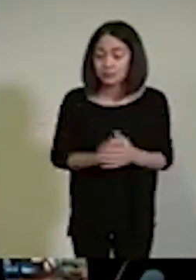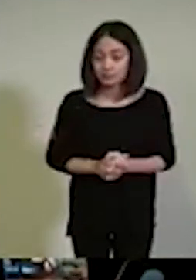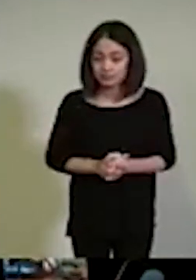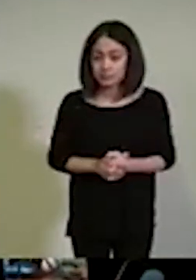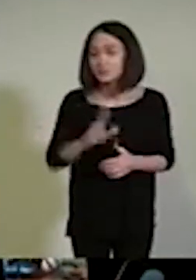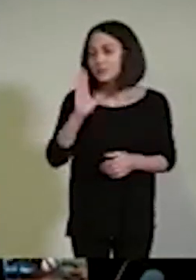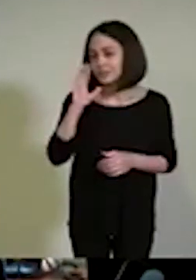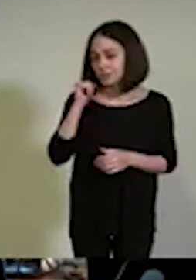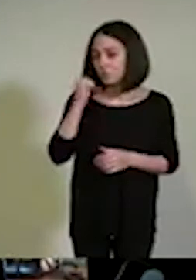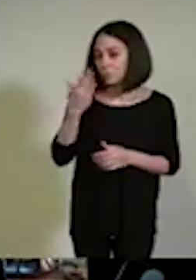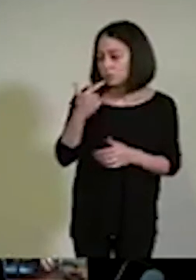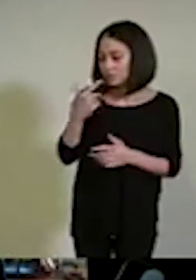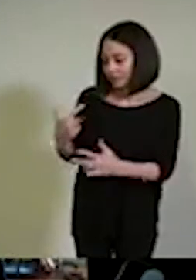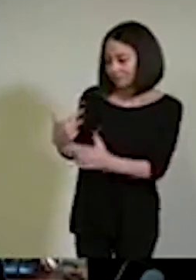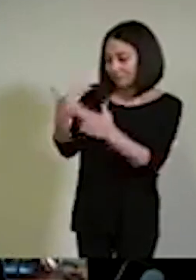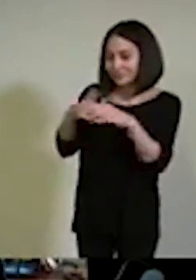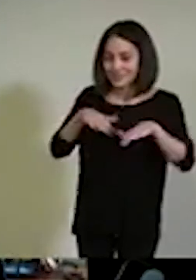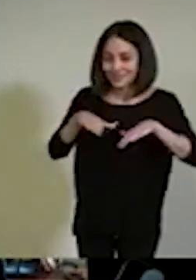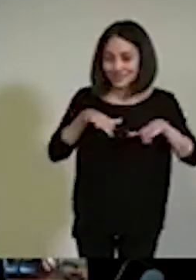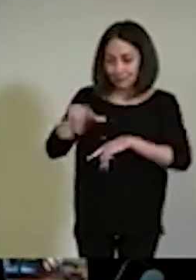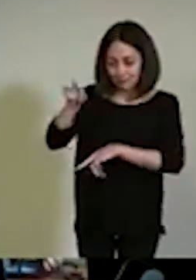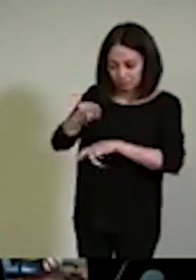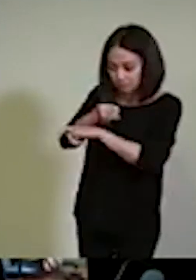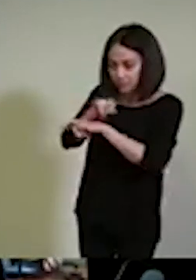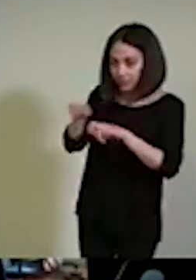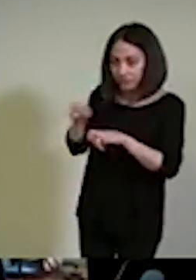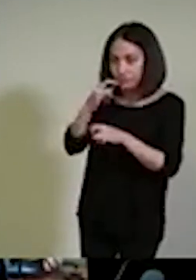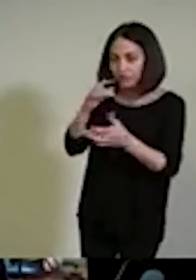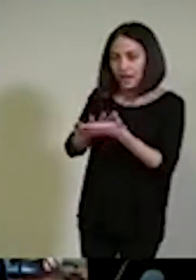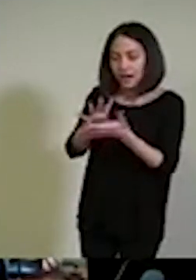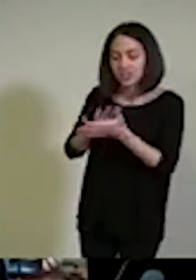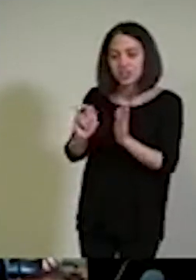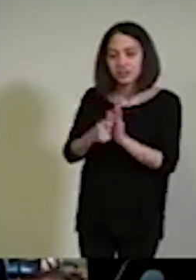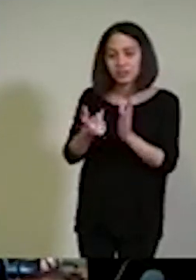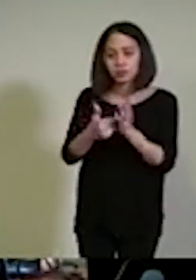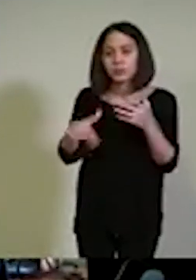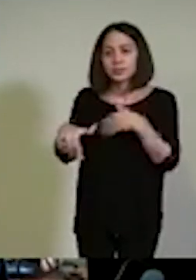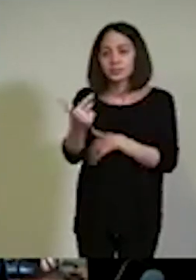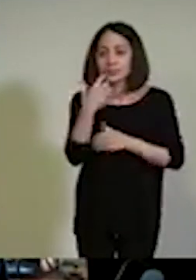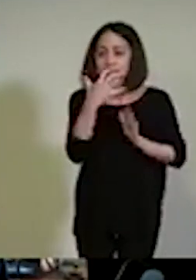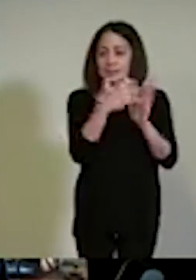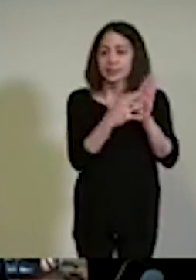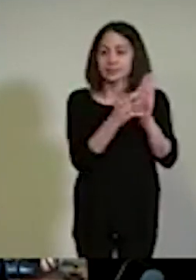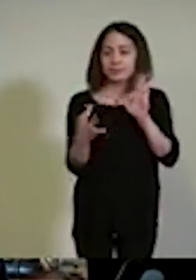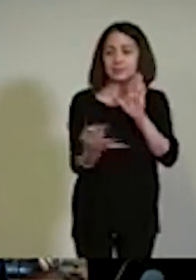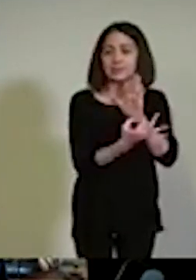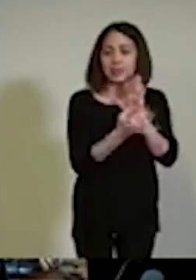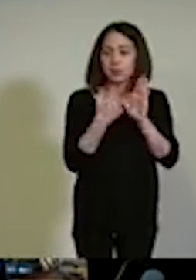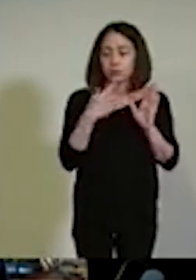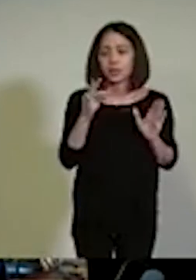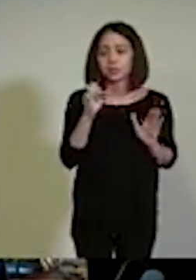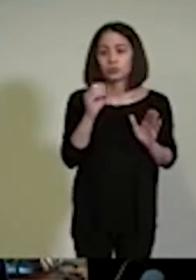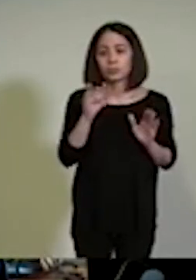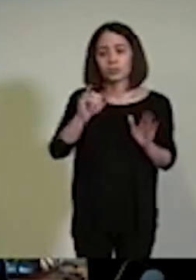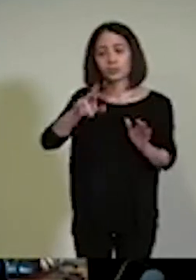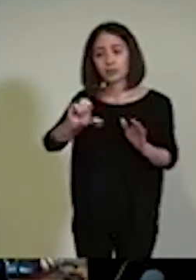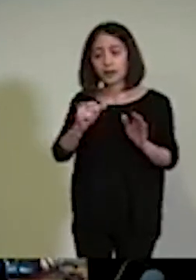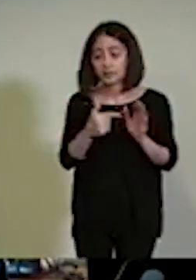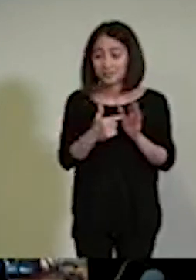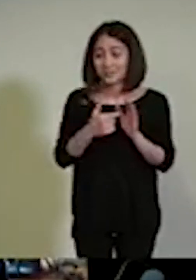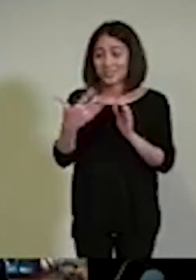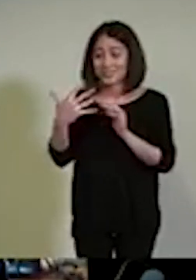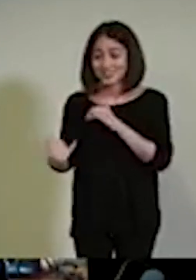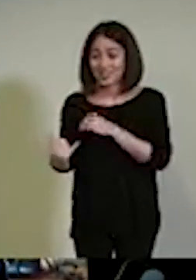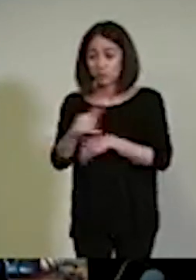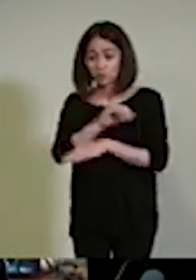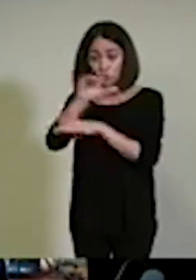particulier d'évaluation de l'âge et de l'identité a été établi dès 2013 par la circulaire Taubira. La mise à l'abri peut donc excéder les 5 jours et